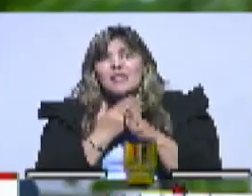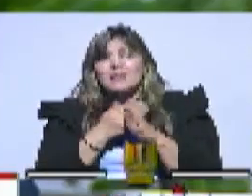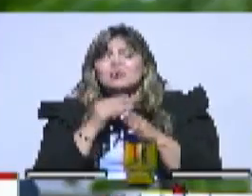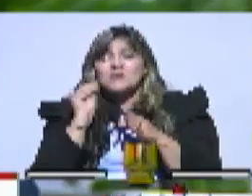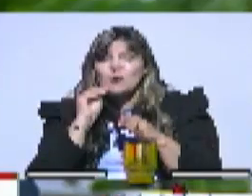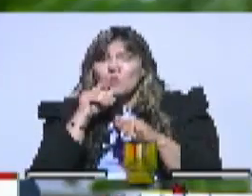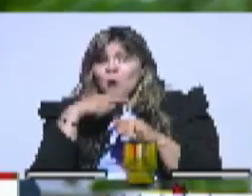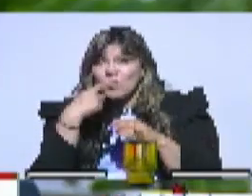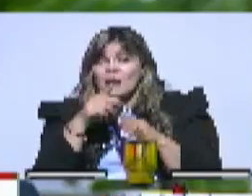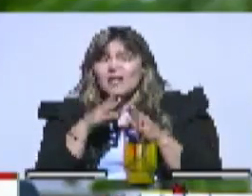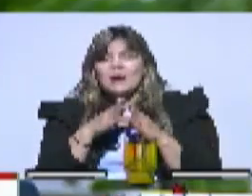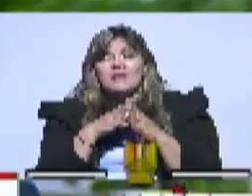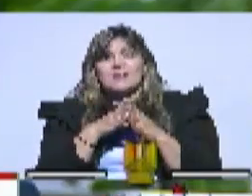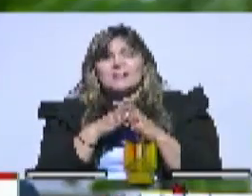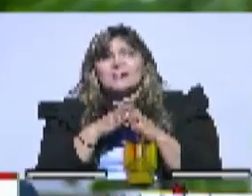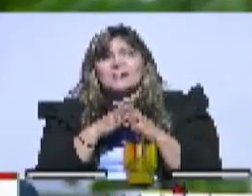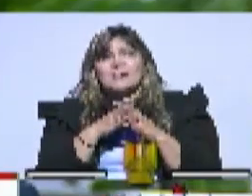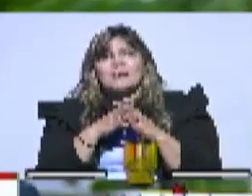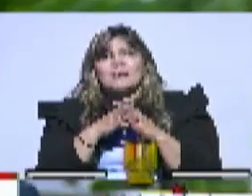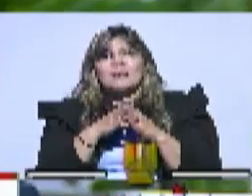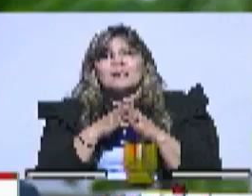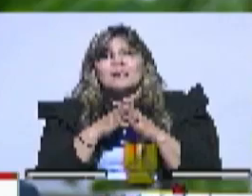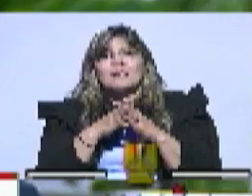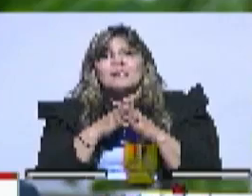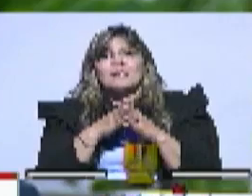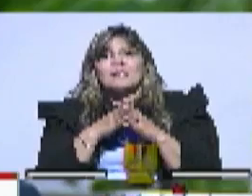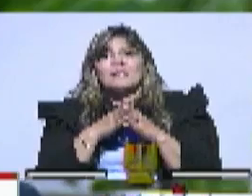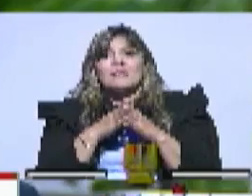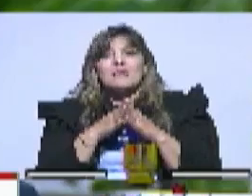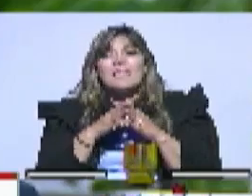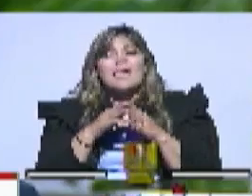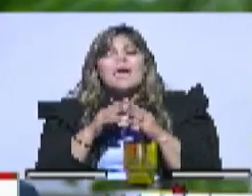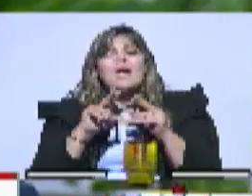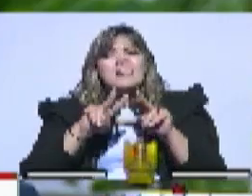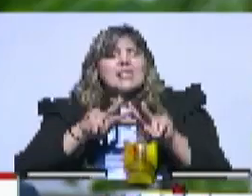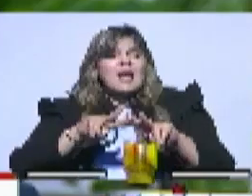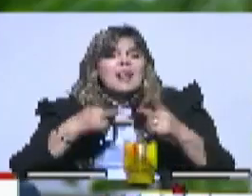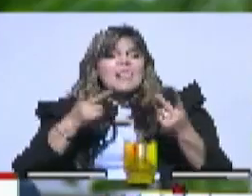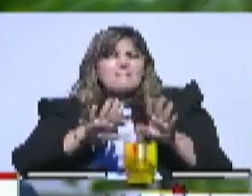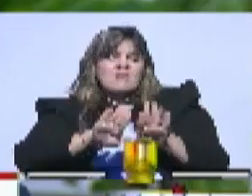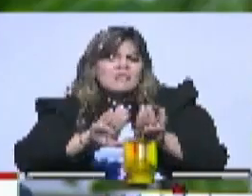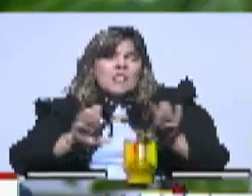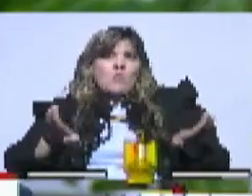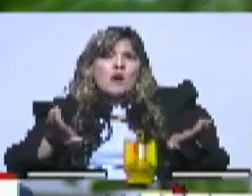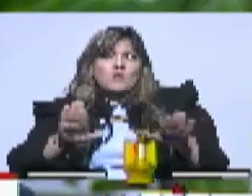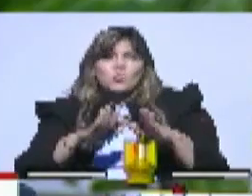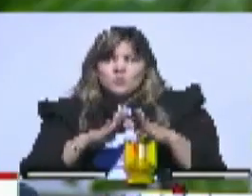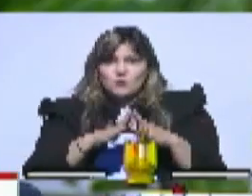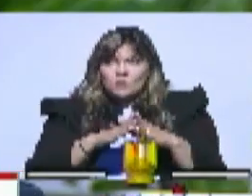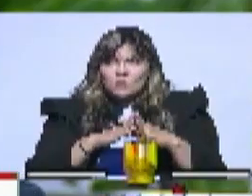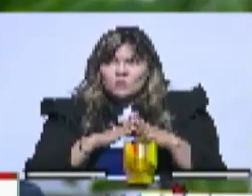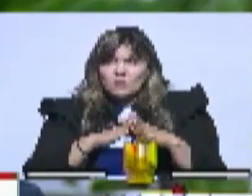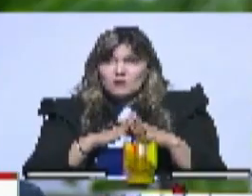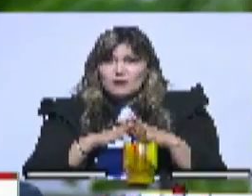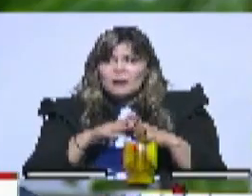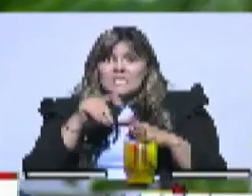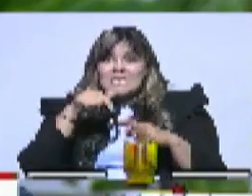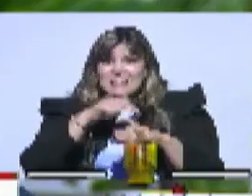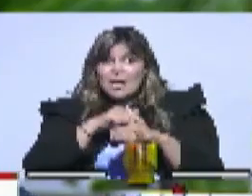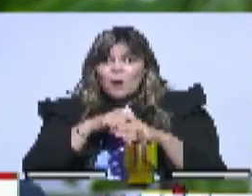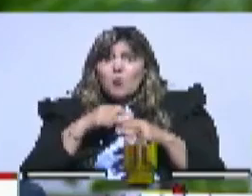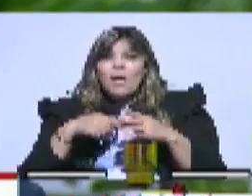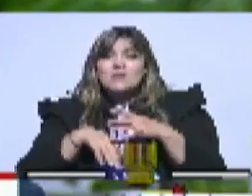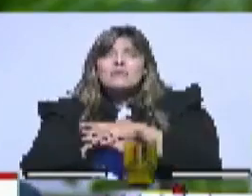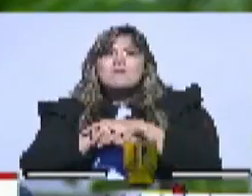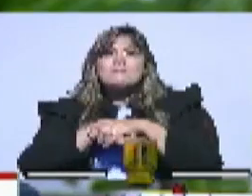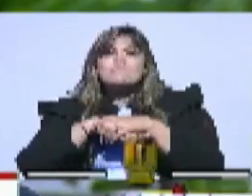ما قلت لحضرتك تنحى الخلافات جانبا إذا كانت هناك خلافات، وهذا هو وهم بيصنعه